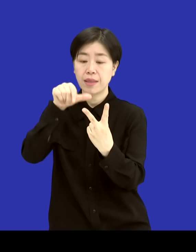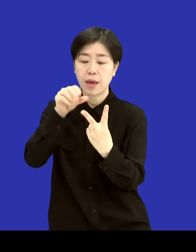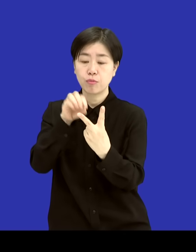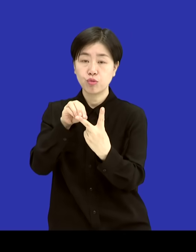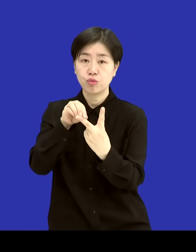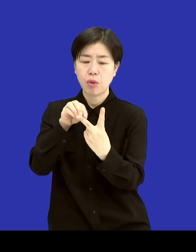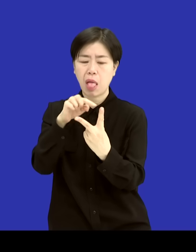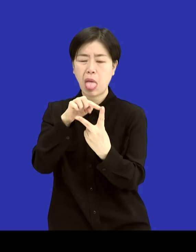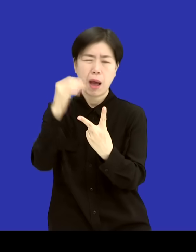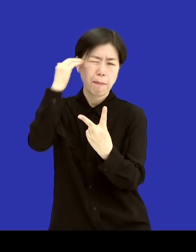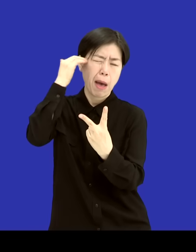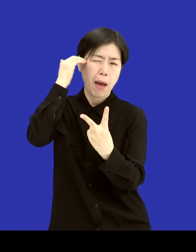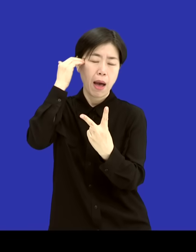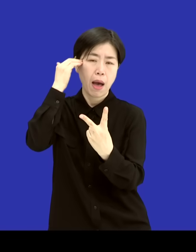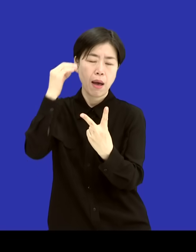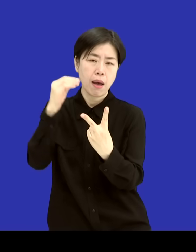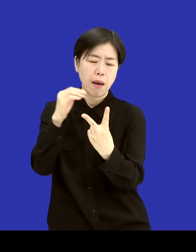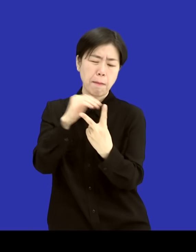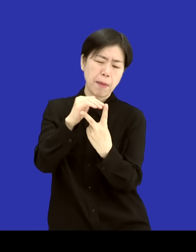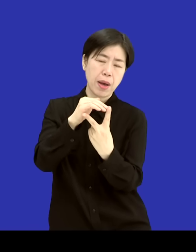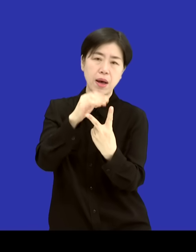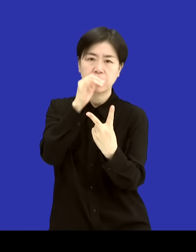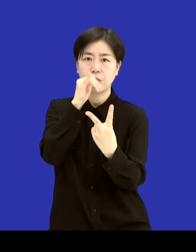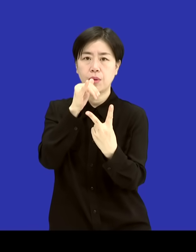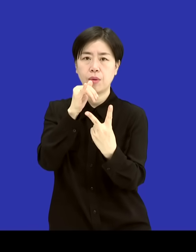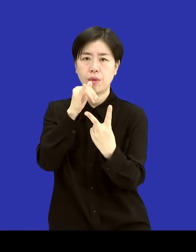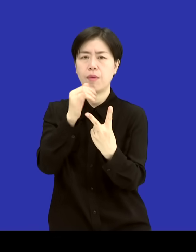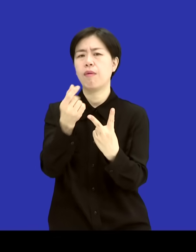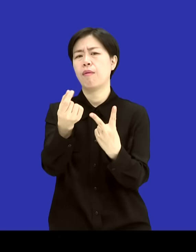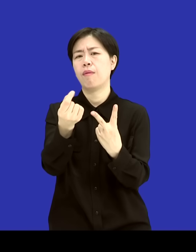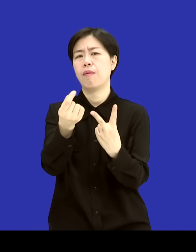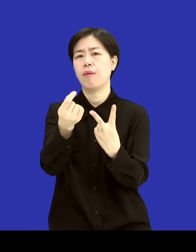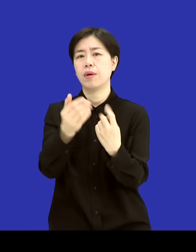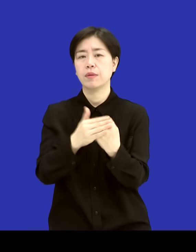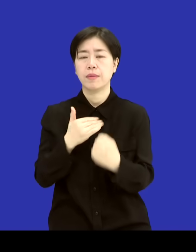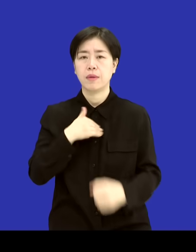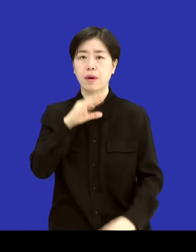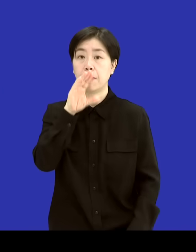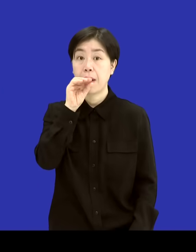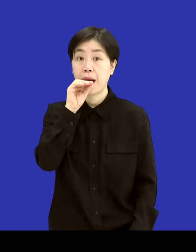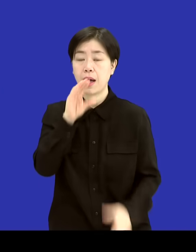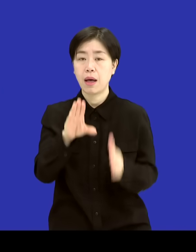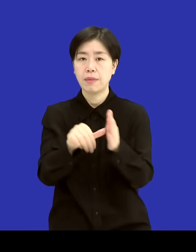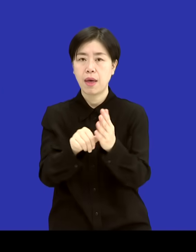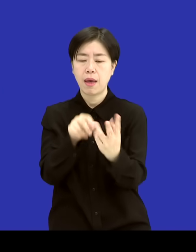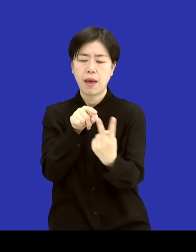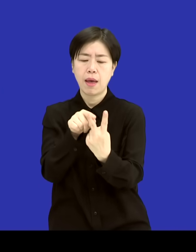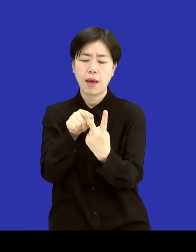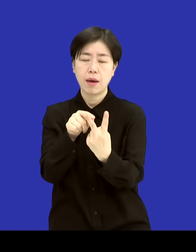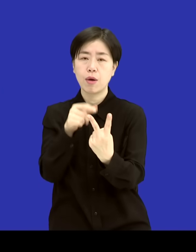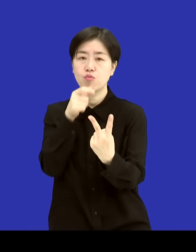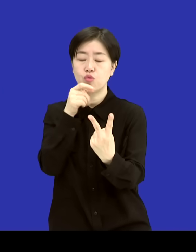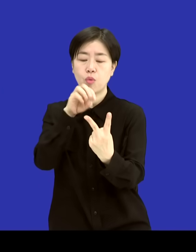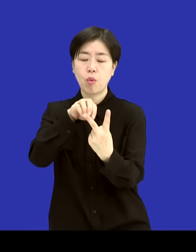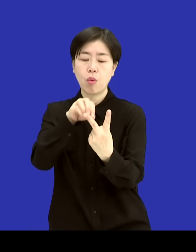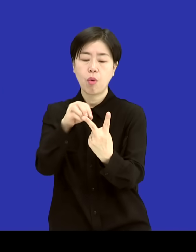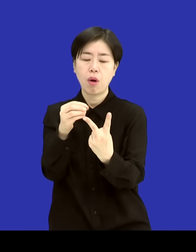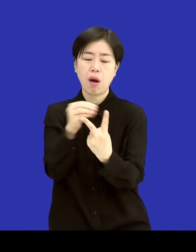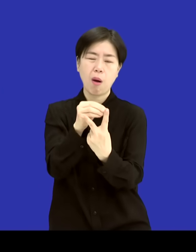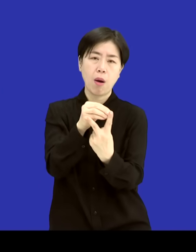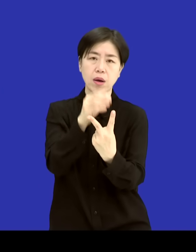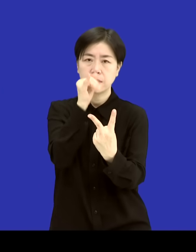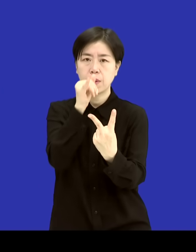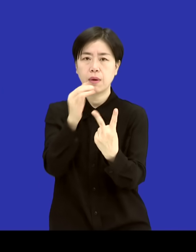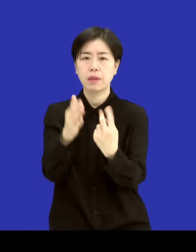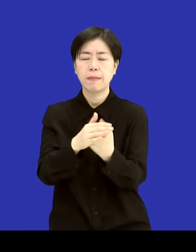이제 폴립이 이제 그래요? 어떡해. 아니, 요 혹이 계속 성대를 건드려요? 네, 말할 때마다 이제 건드는 어떡해. 거니까. 그래서 아예